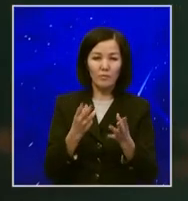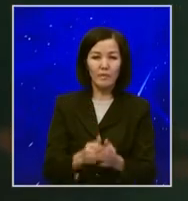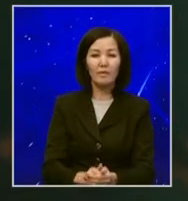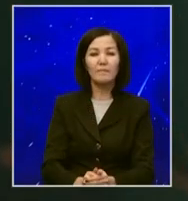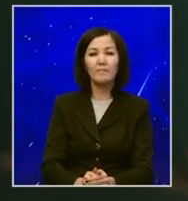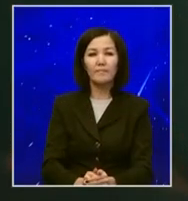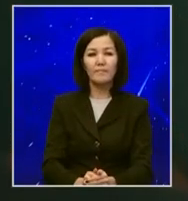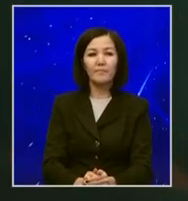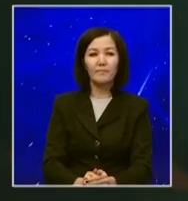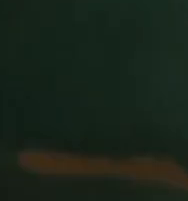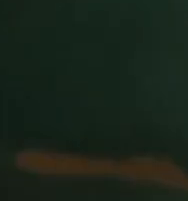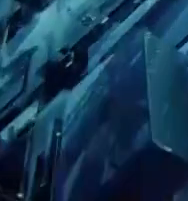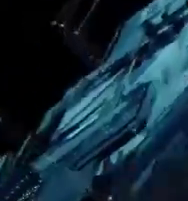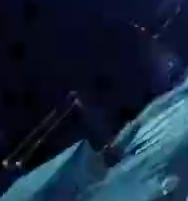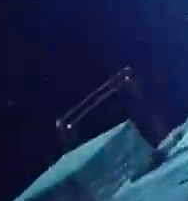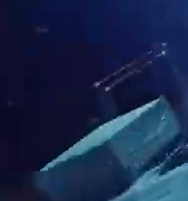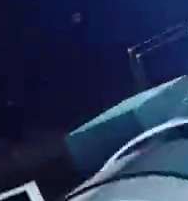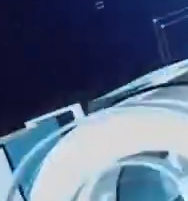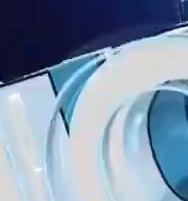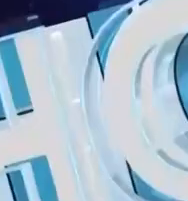Ербол Атантелов, телеканал ЖИЦУ.